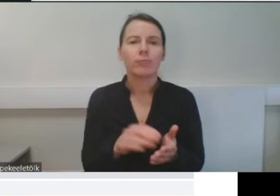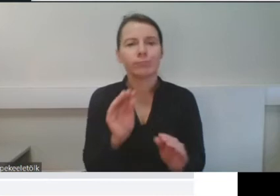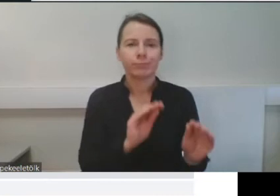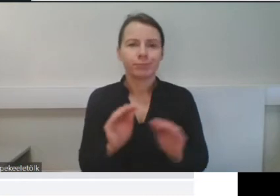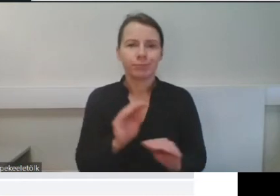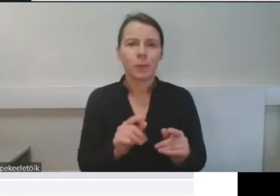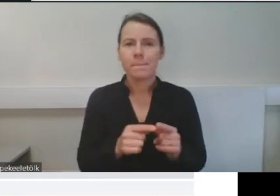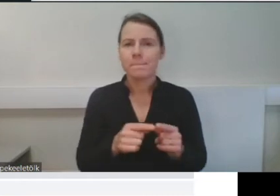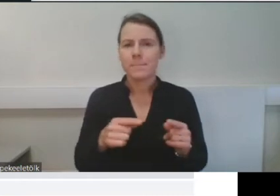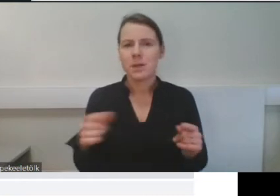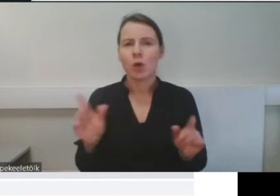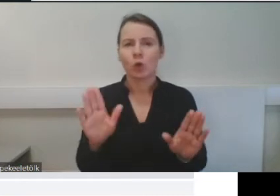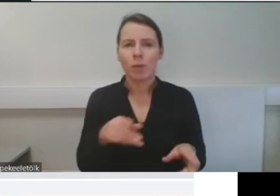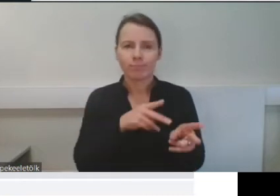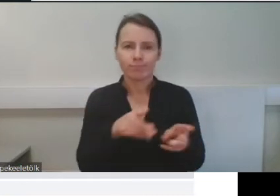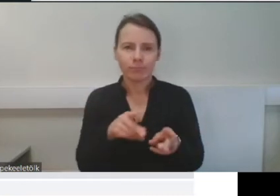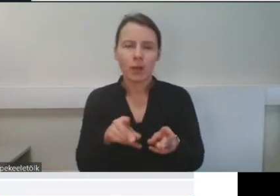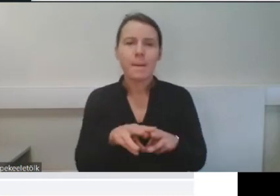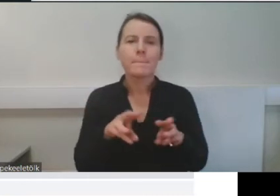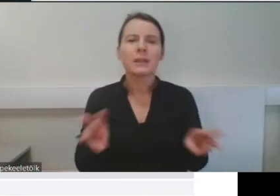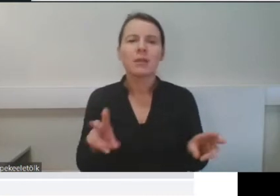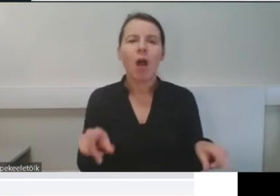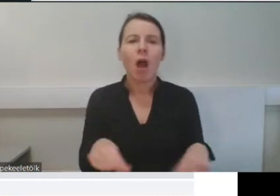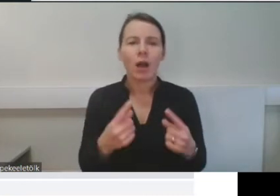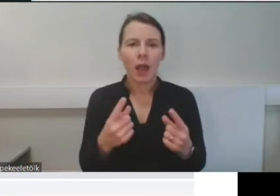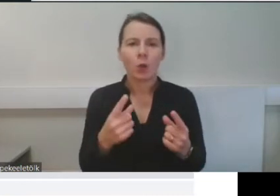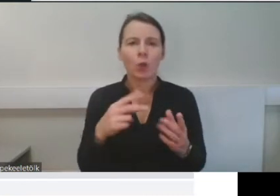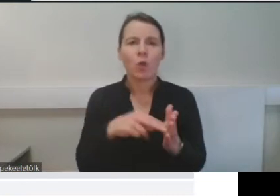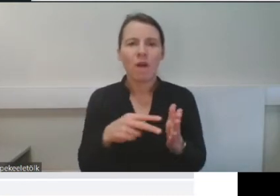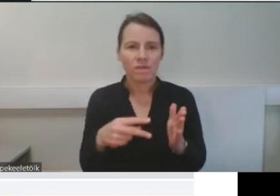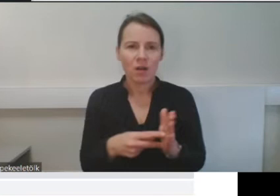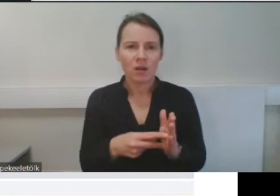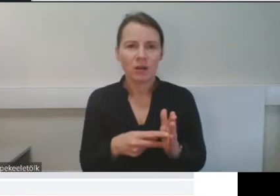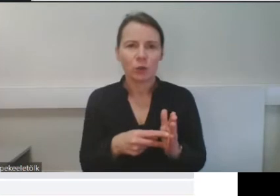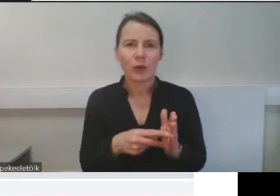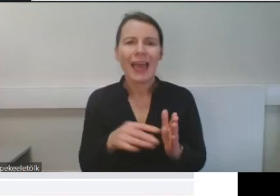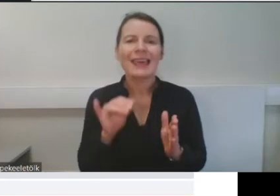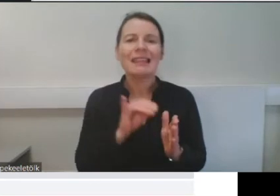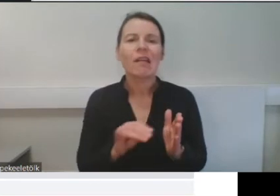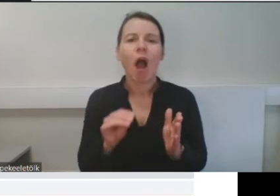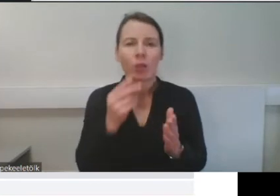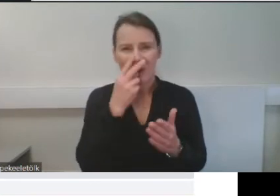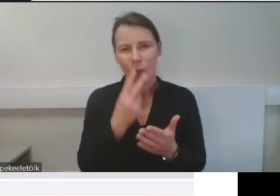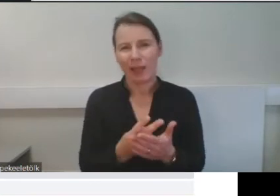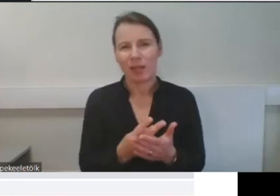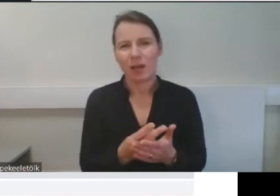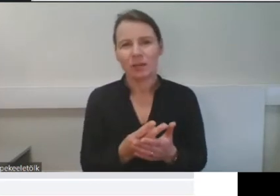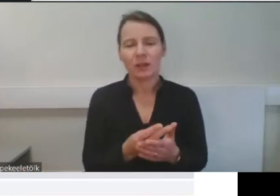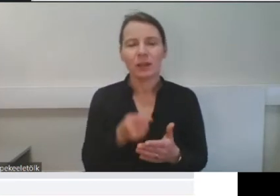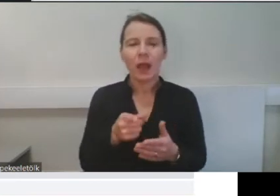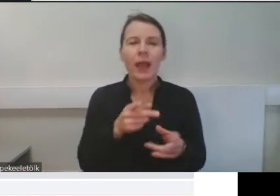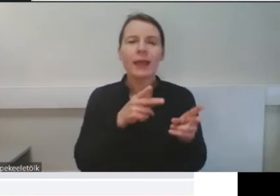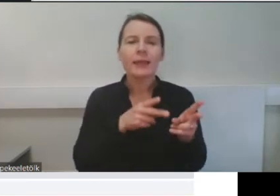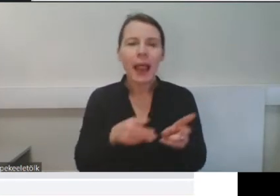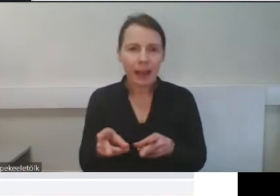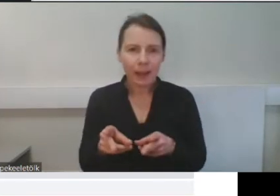rohkem koondvaade ehk riik kokku ja suurem arvuga vaade ehk vaade 2, see on siis vaade maakondlikus